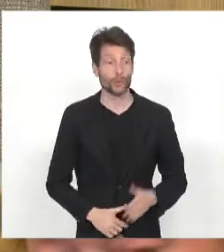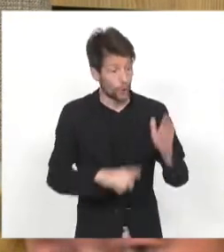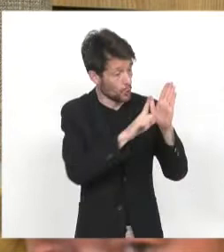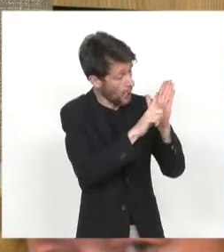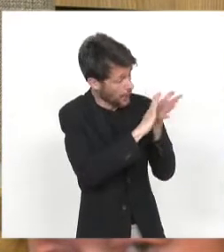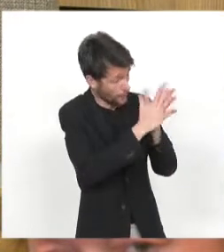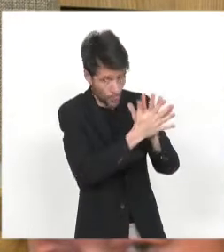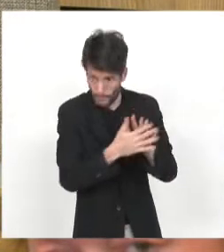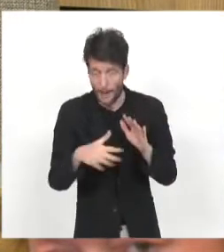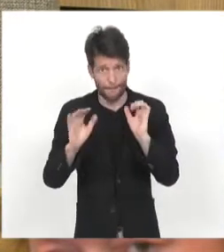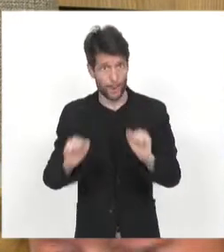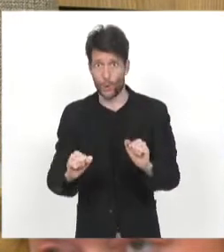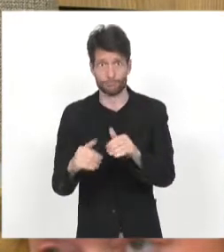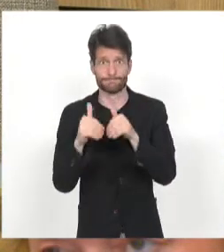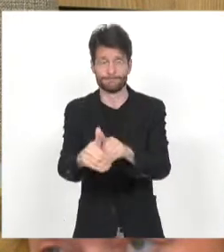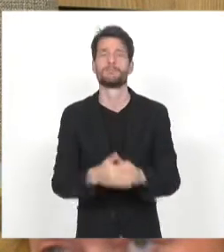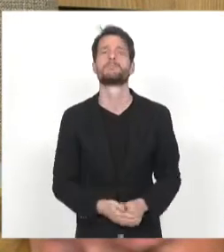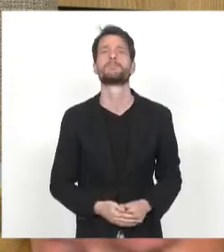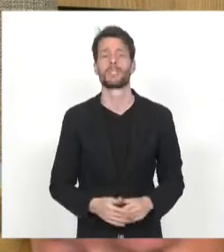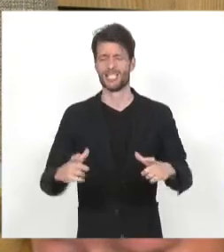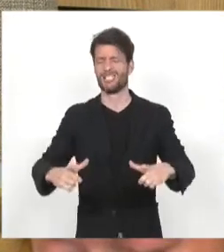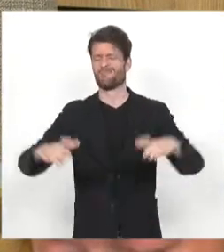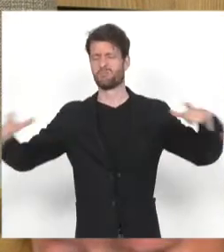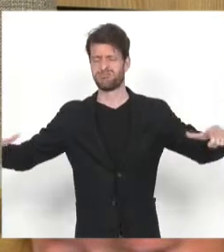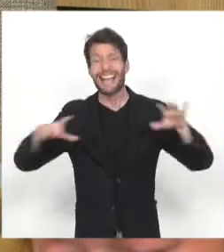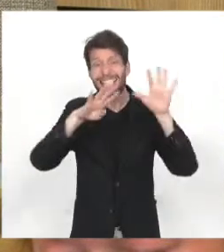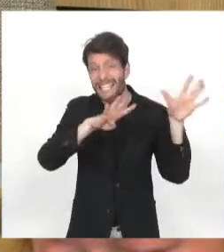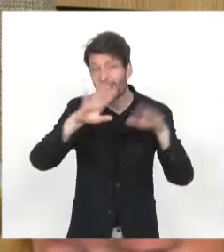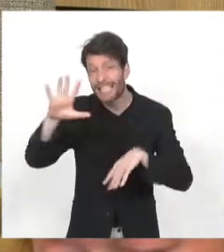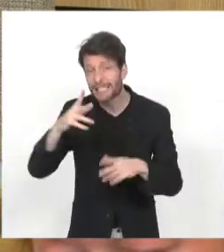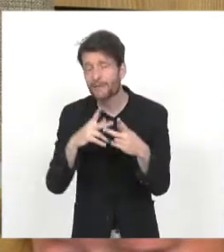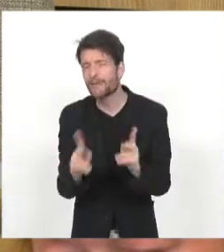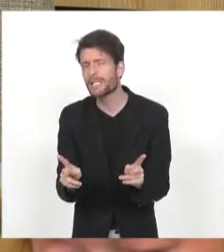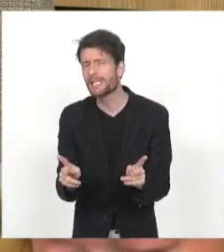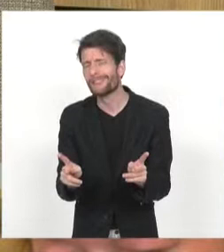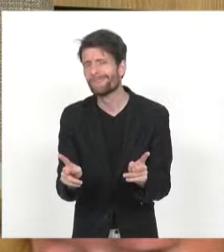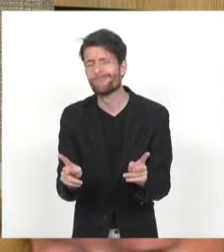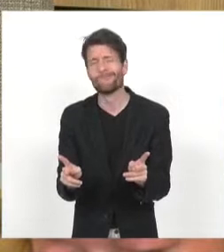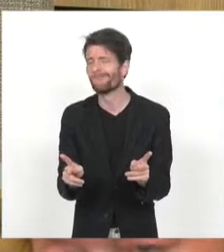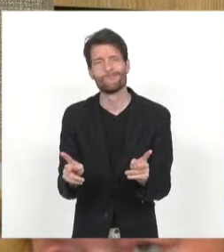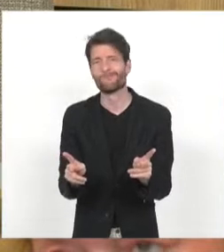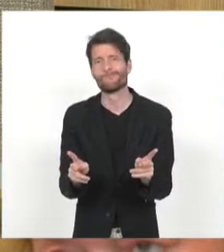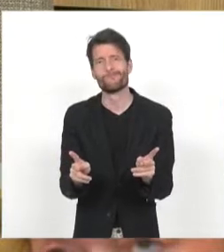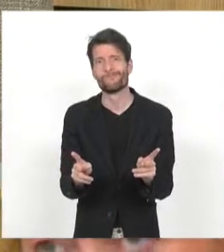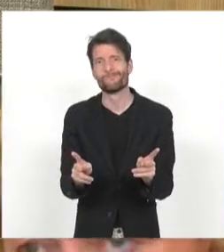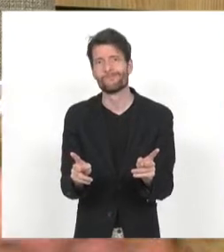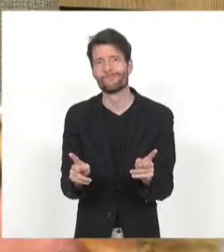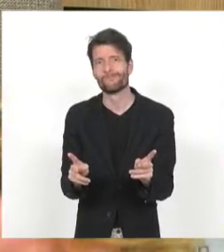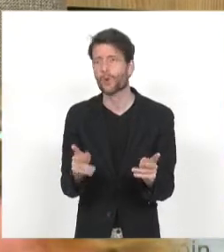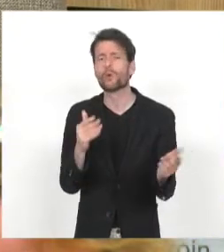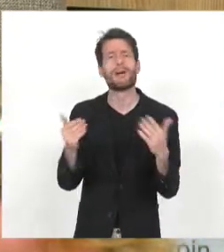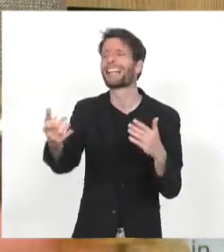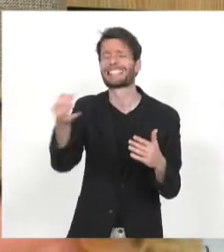rien. Un périmètre de 95 communes, très différentes, ne serait pas un gage, au contraire de ce qui a été indiqué, un